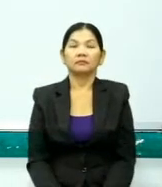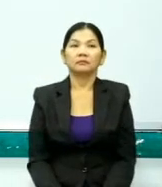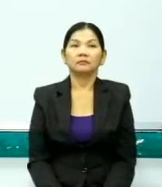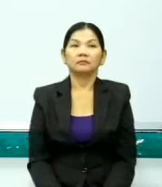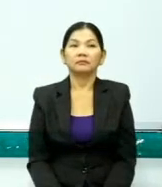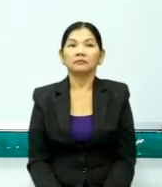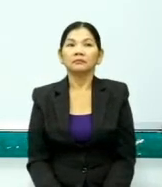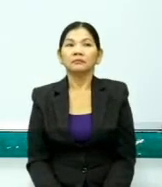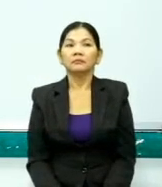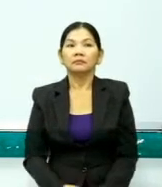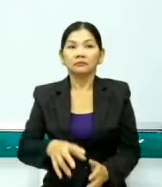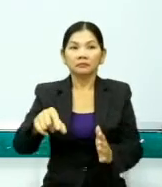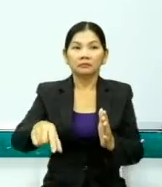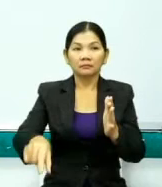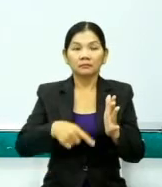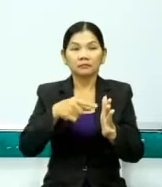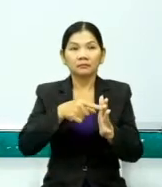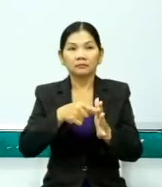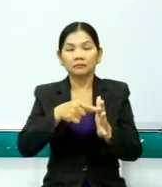Kệ.